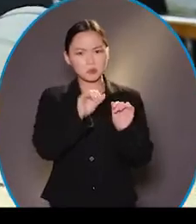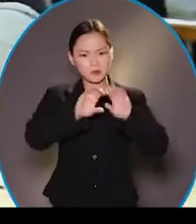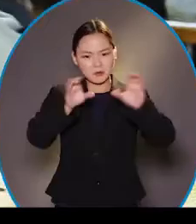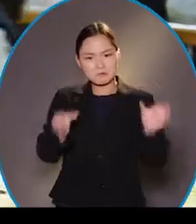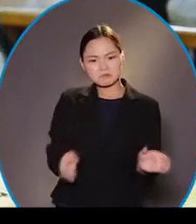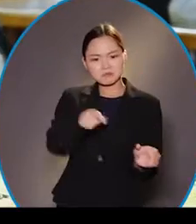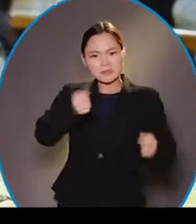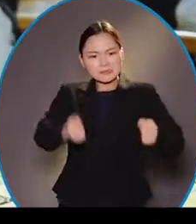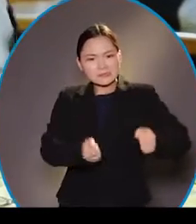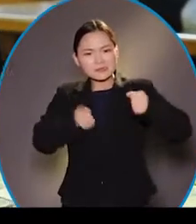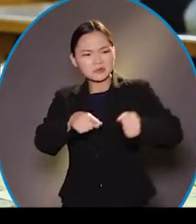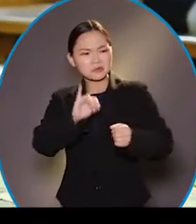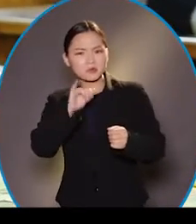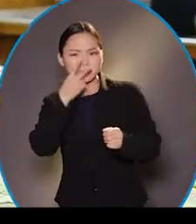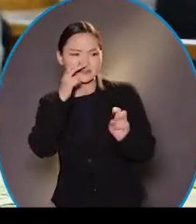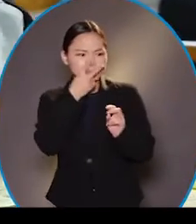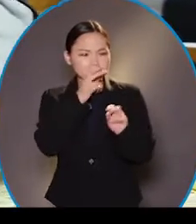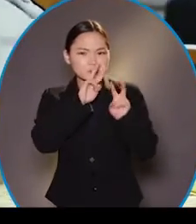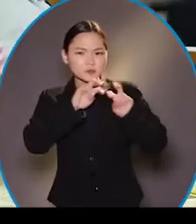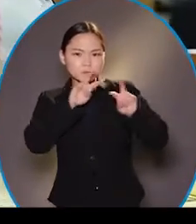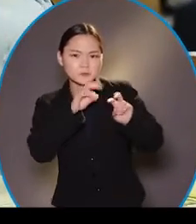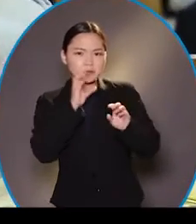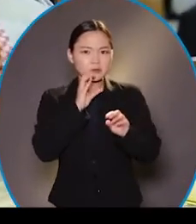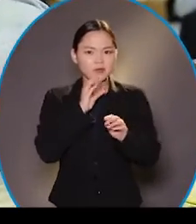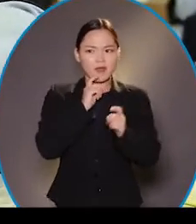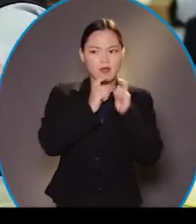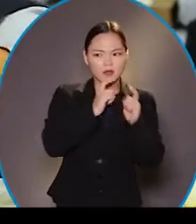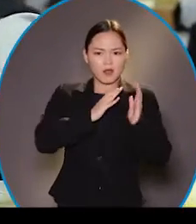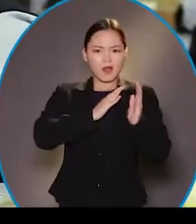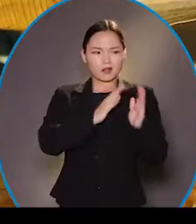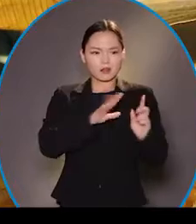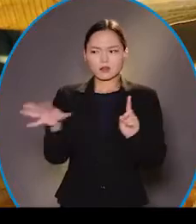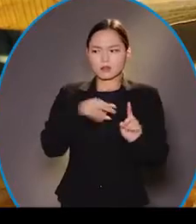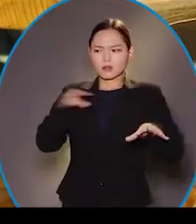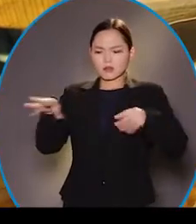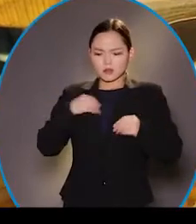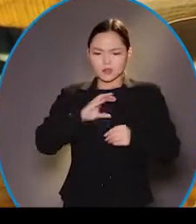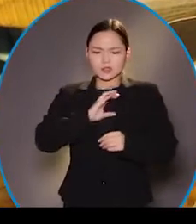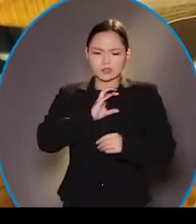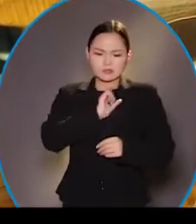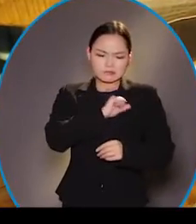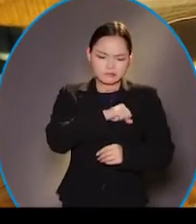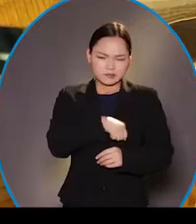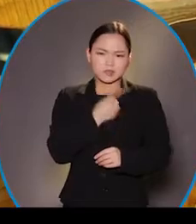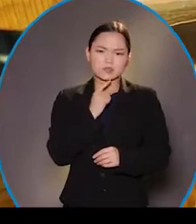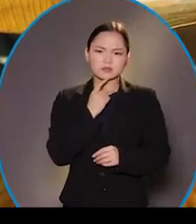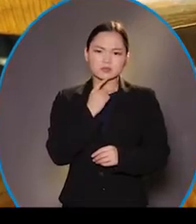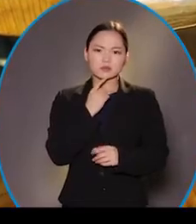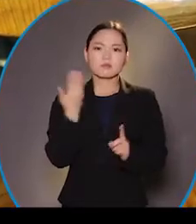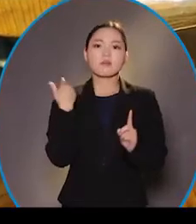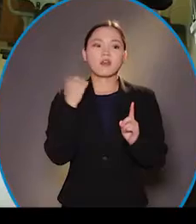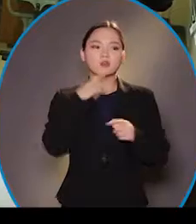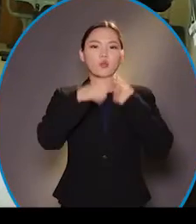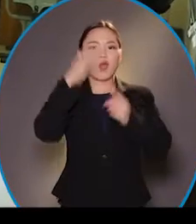үзэх зэргээр бусдаас ирэх янз бүрийн хандлага, харилцаа түүнийг хямрааж шантрах үе байсныг ээж аав нь хэлж